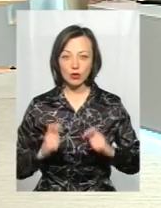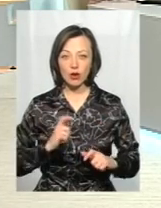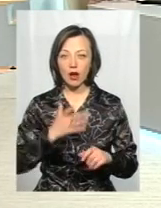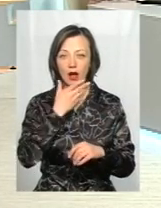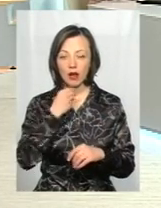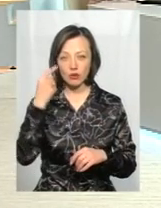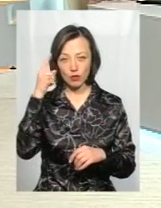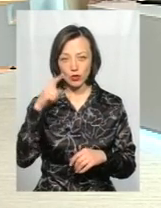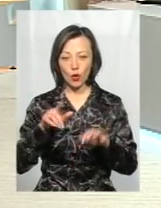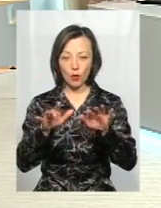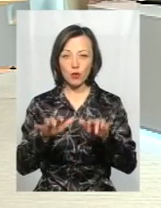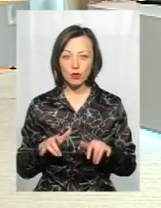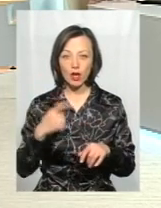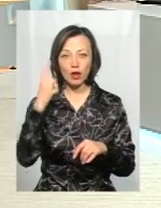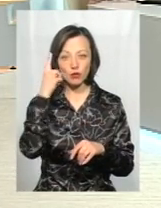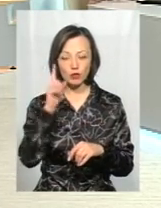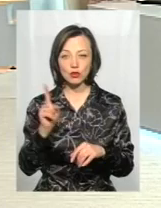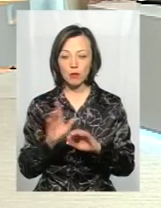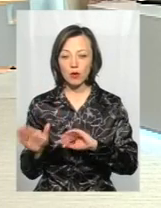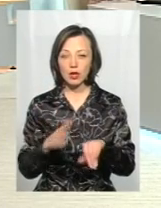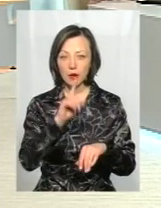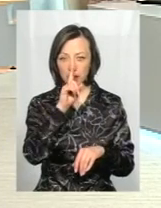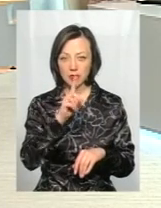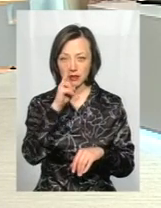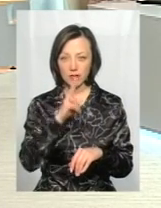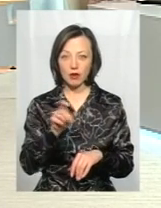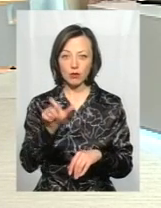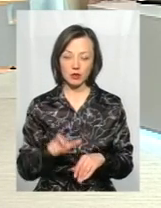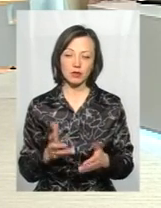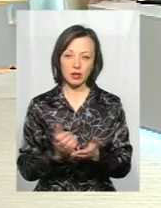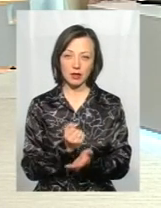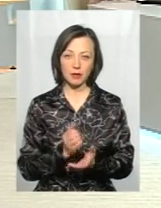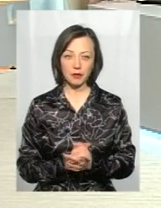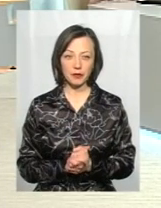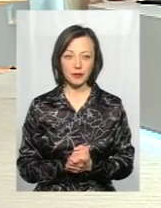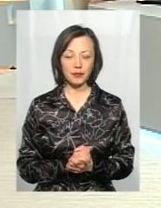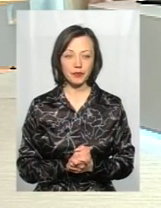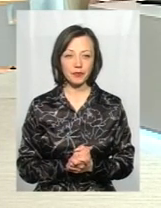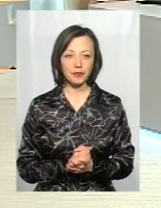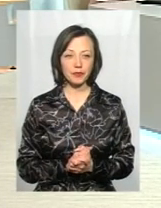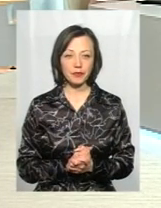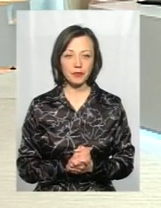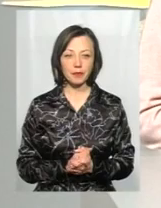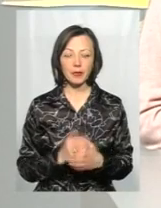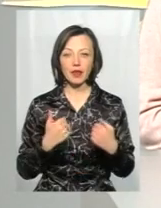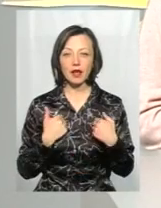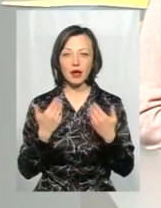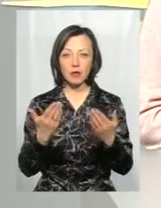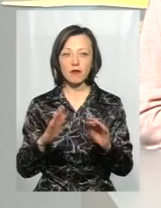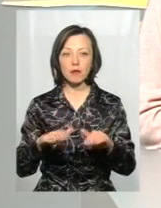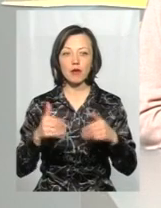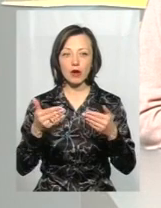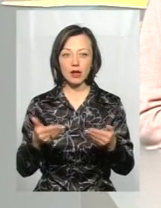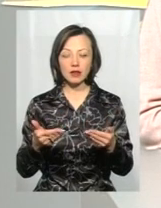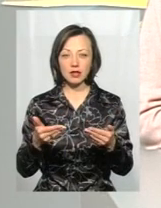гарно володіє комп'ютером. І я думаю, що пройде місяць-два, ми таку людину собі в громаду знайдемо. Ну, я би вам порадила все ж